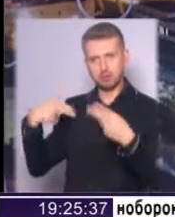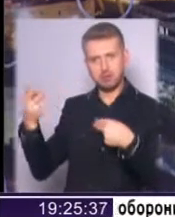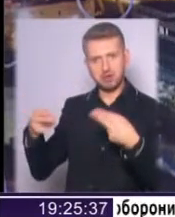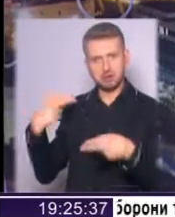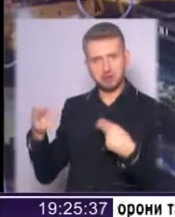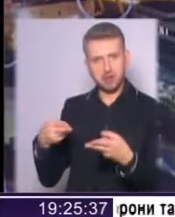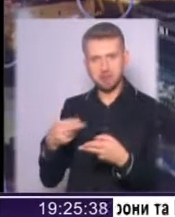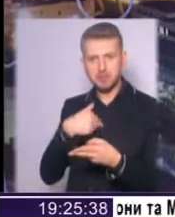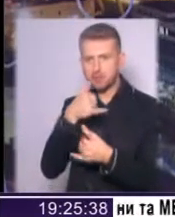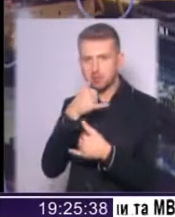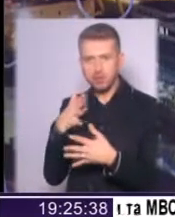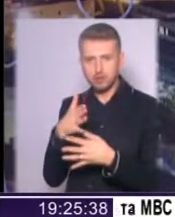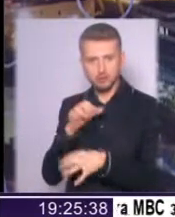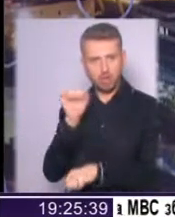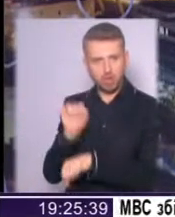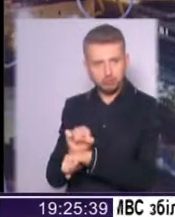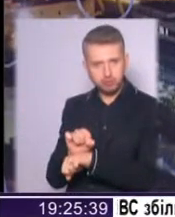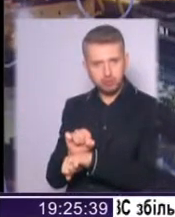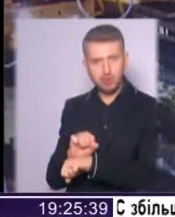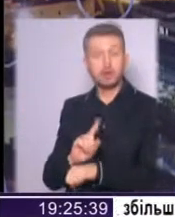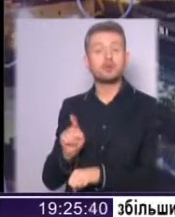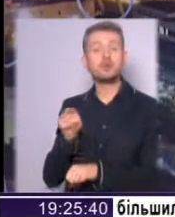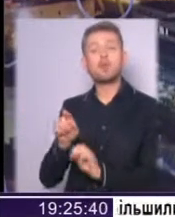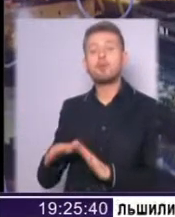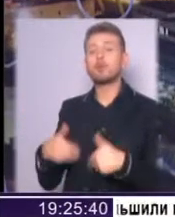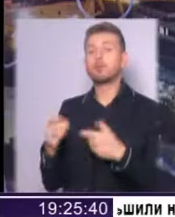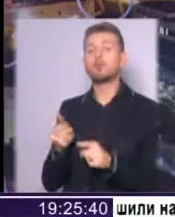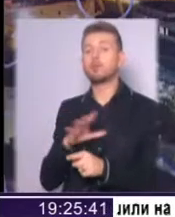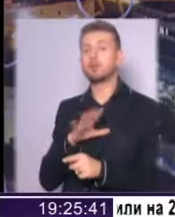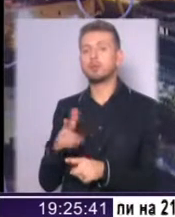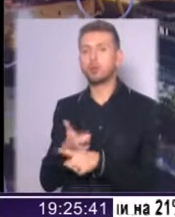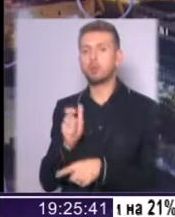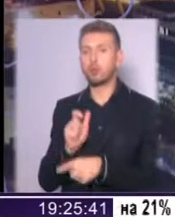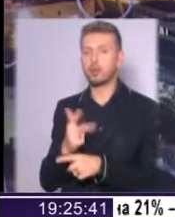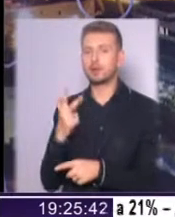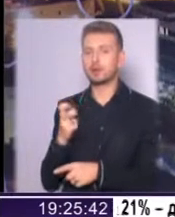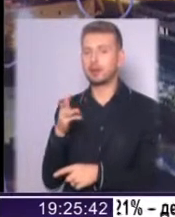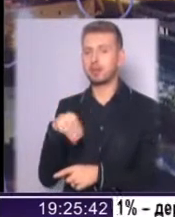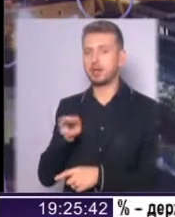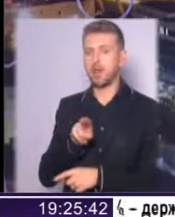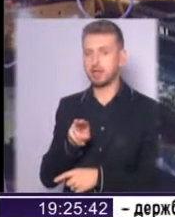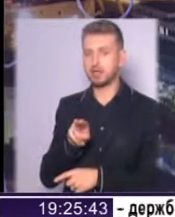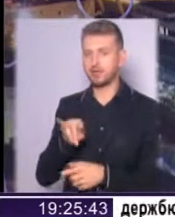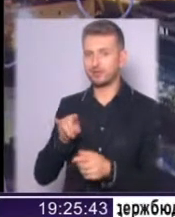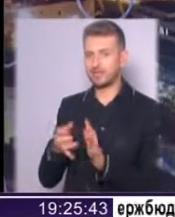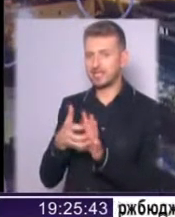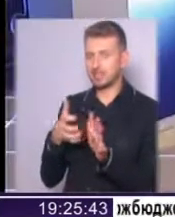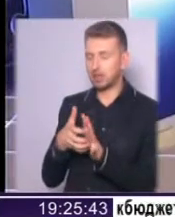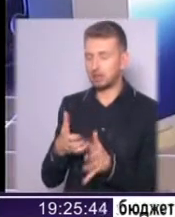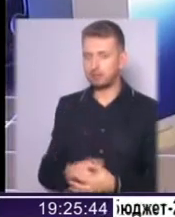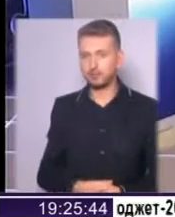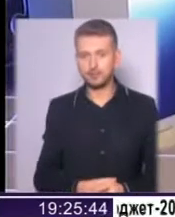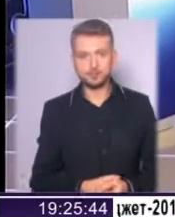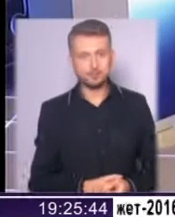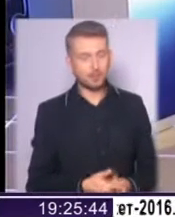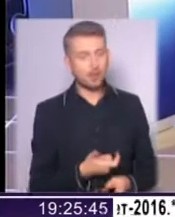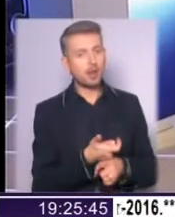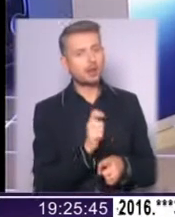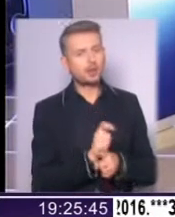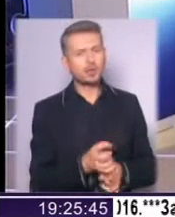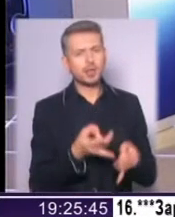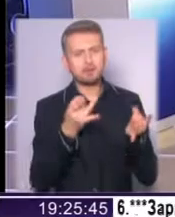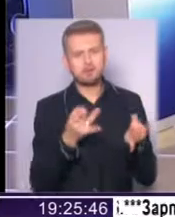економіка. Правильно? От на місці, умовно кажучи, Кабінету міністрів все-таки відкидати те, що розраховуватися